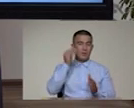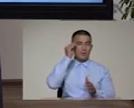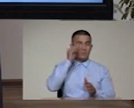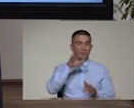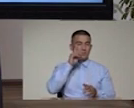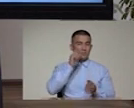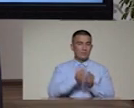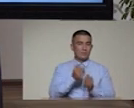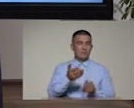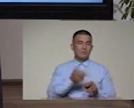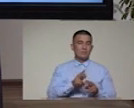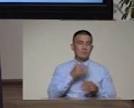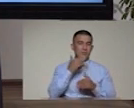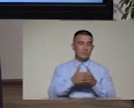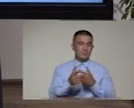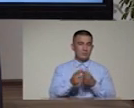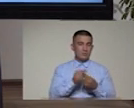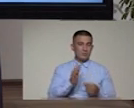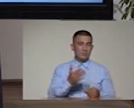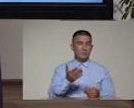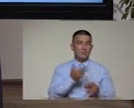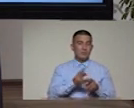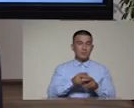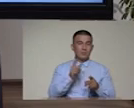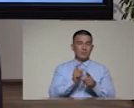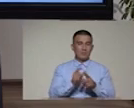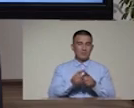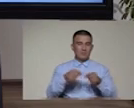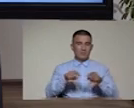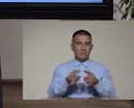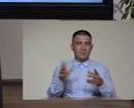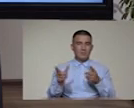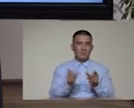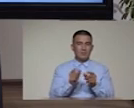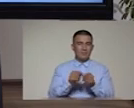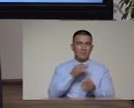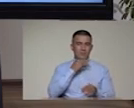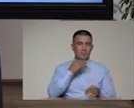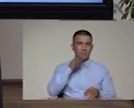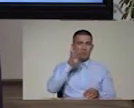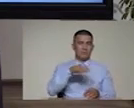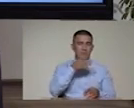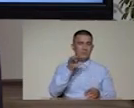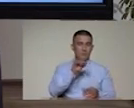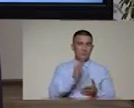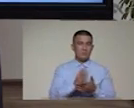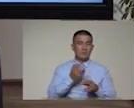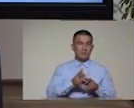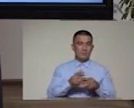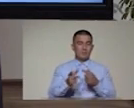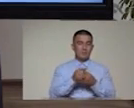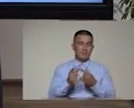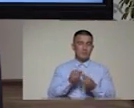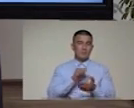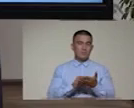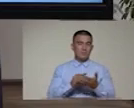berilgan. Keling, biz siz bilan birgalikda ushbu so'zlarni jadval asosida bajarishga harakat